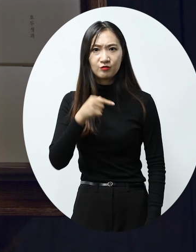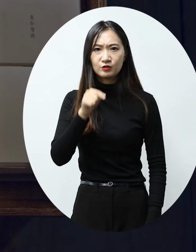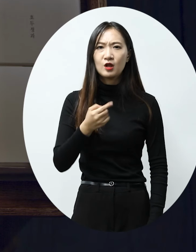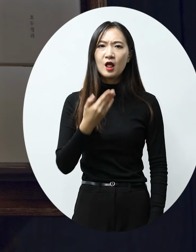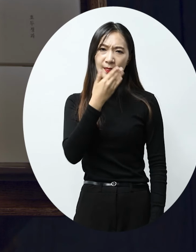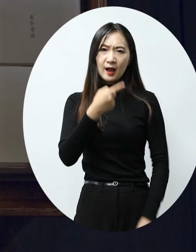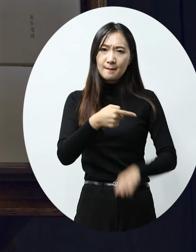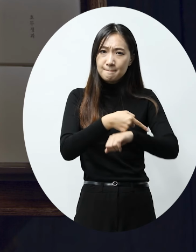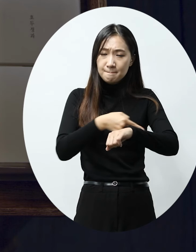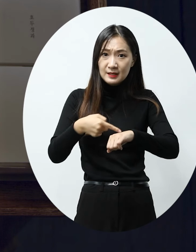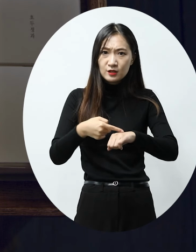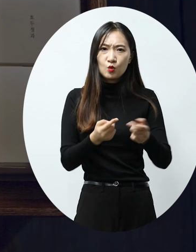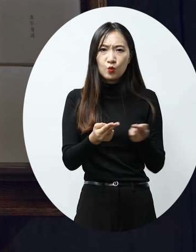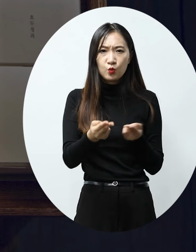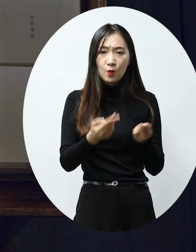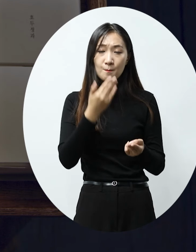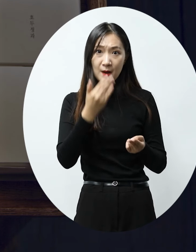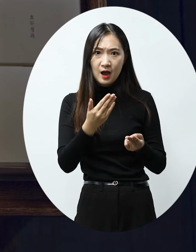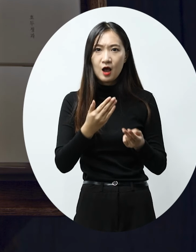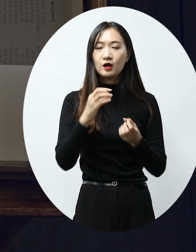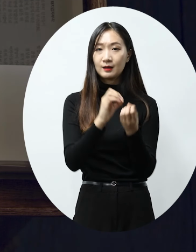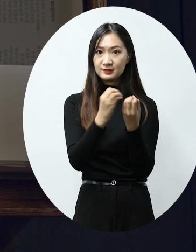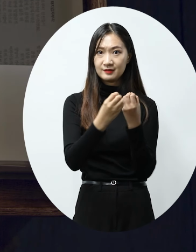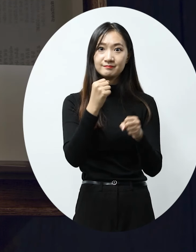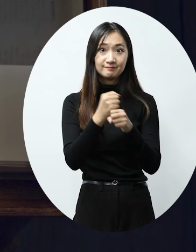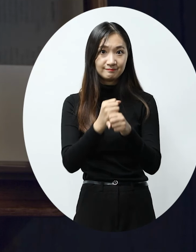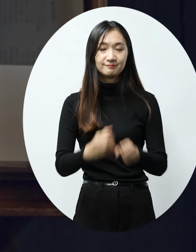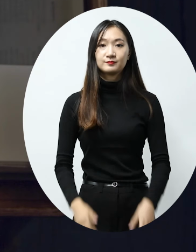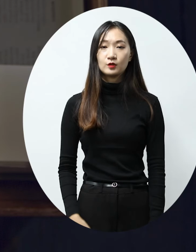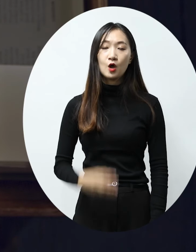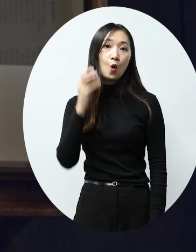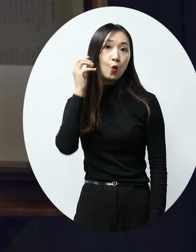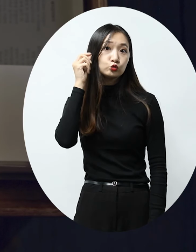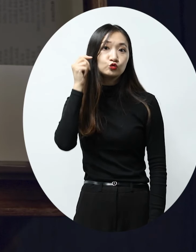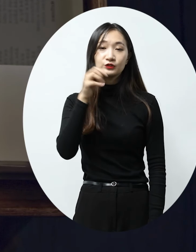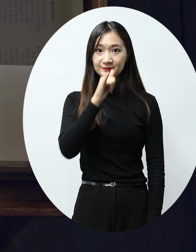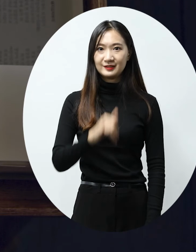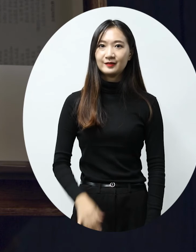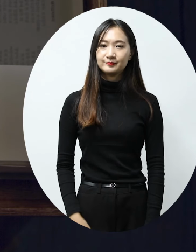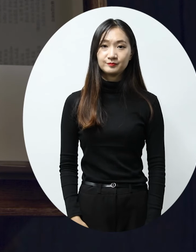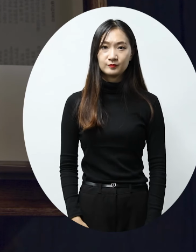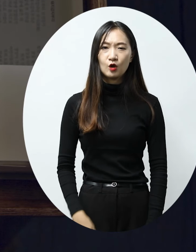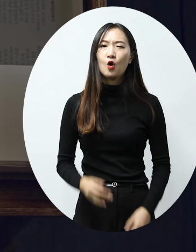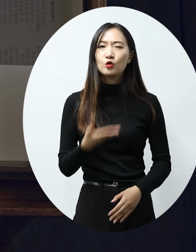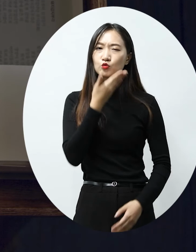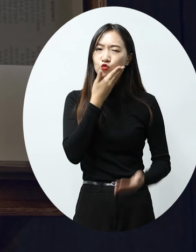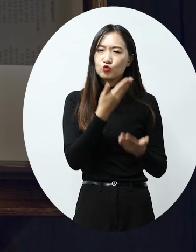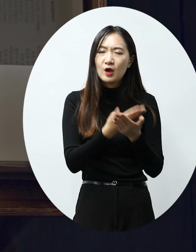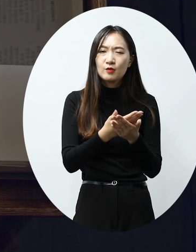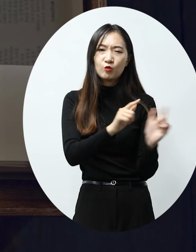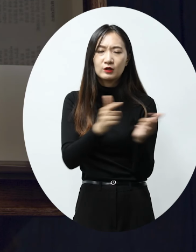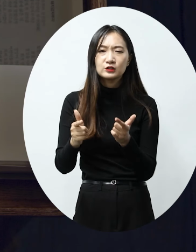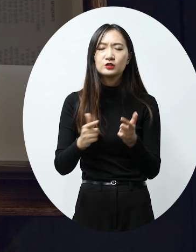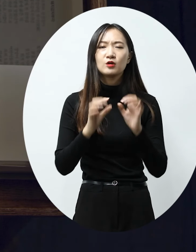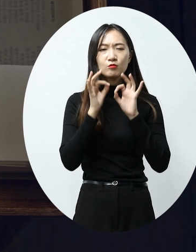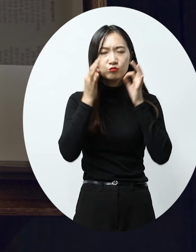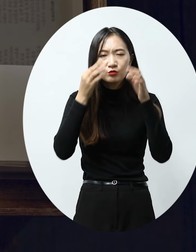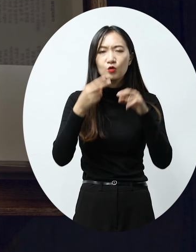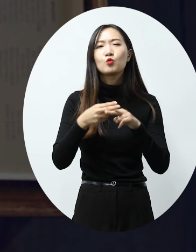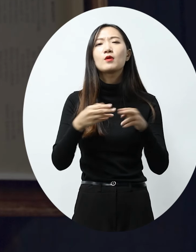혈당을 잡아주는 돼지감자로 만들었습니다 이것은 호두정가입니다 이 귀한 것을 정성을 다해 정가로